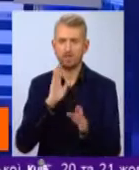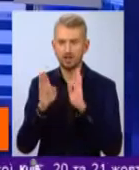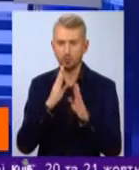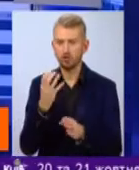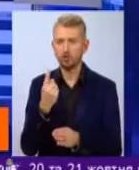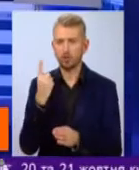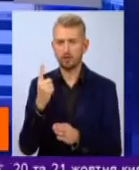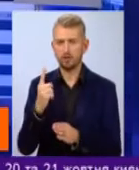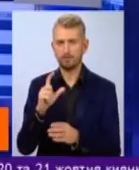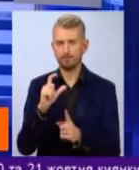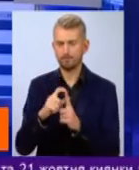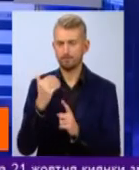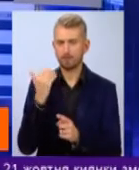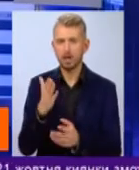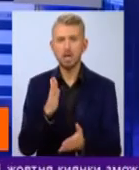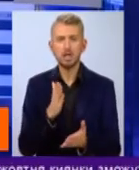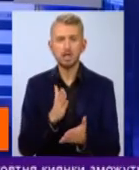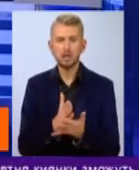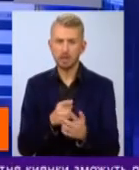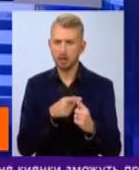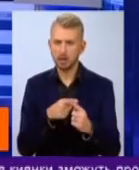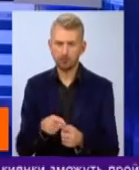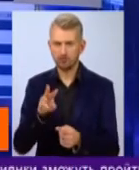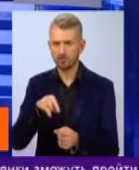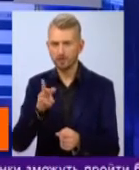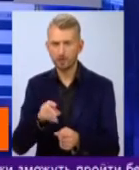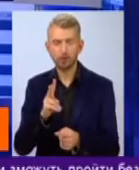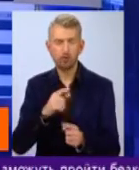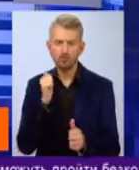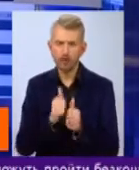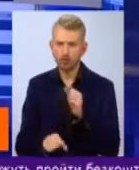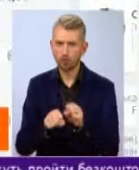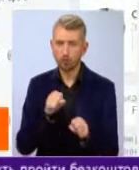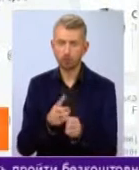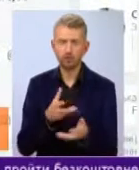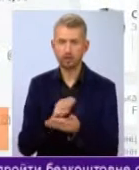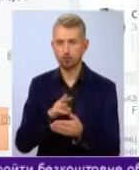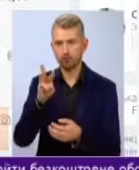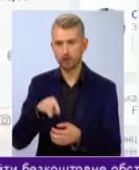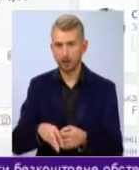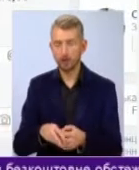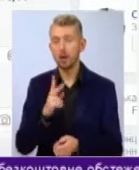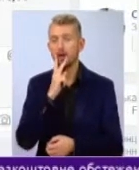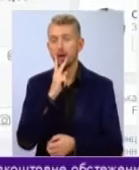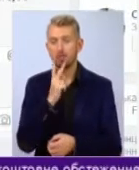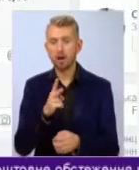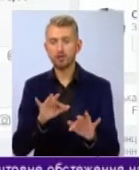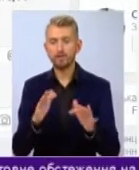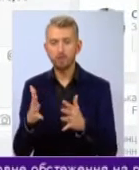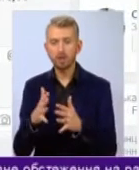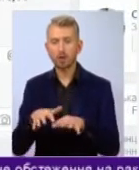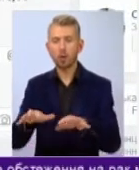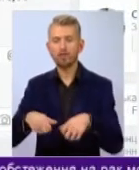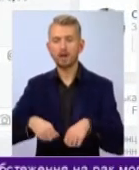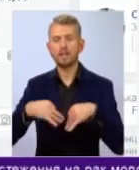одна із цитат. Є злісні штрафники, що часто порушують і не сплачують штрафи. Бачив випадки